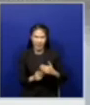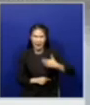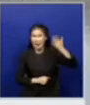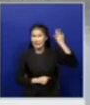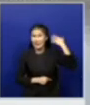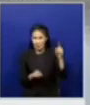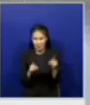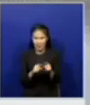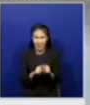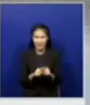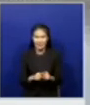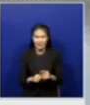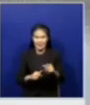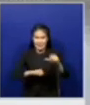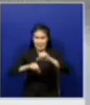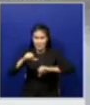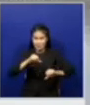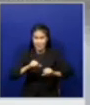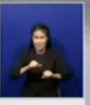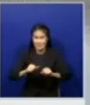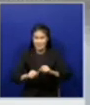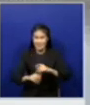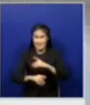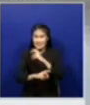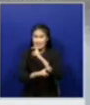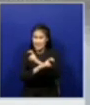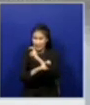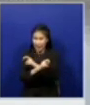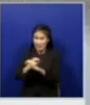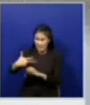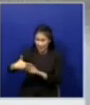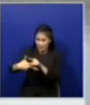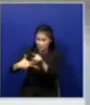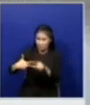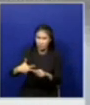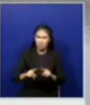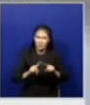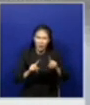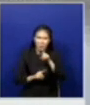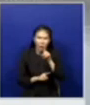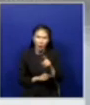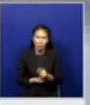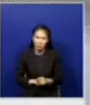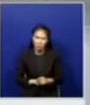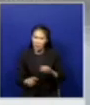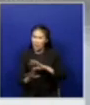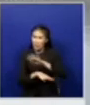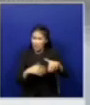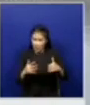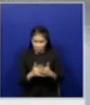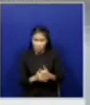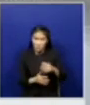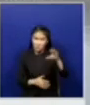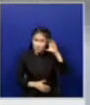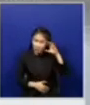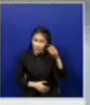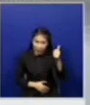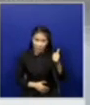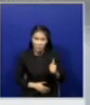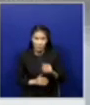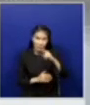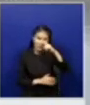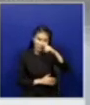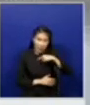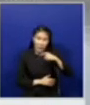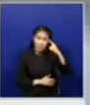วขอถามว่าแล้วชาวโลกจะเชื่อถือนโยบายว่าประเทศไทยจะเป็น